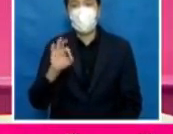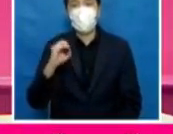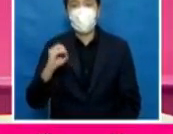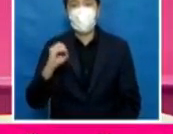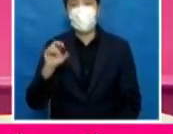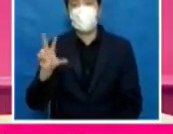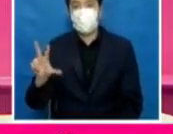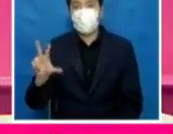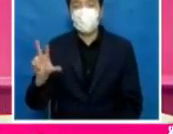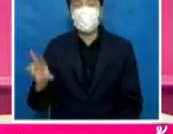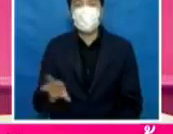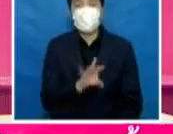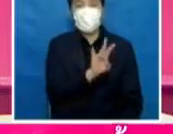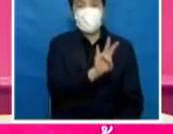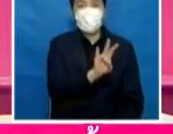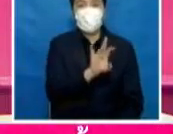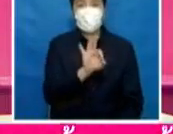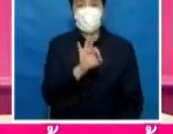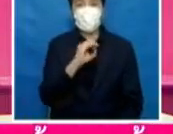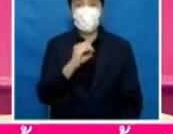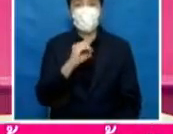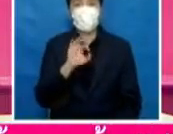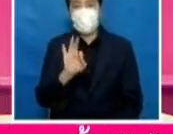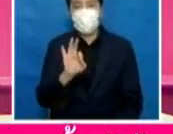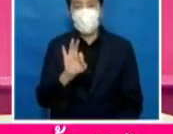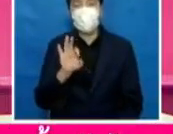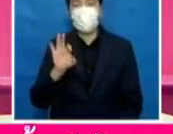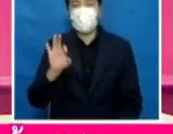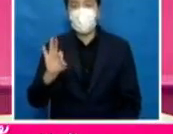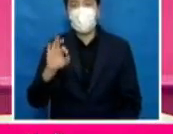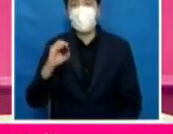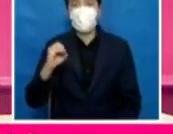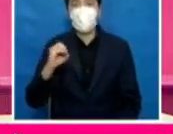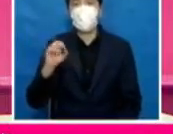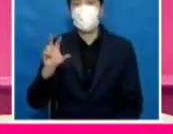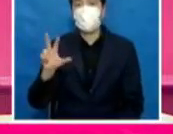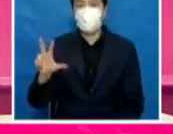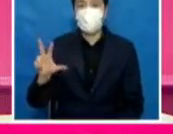903 7 909 903